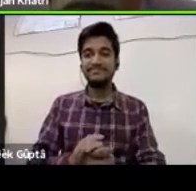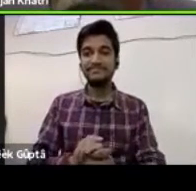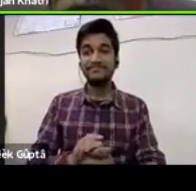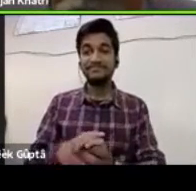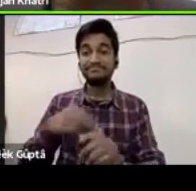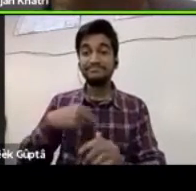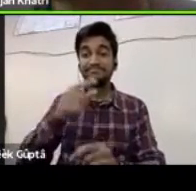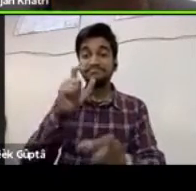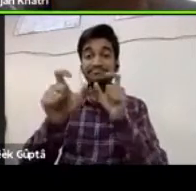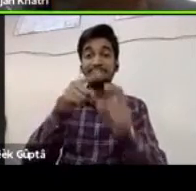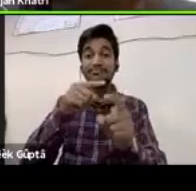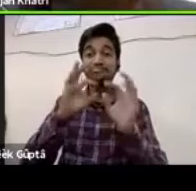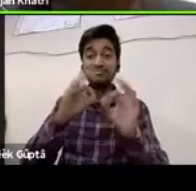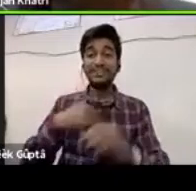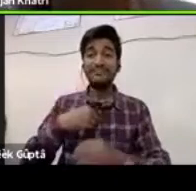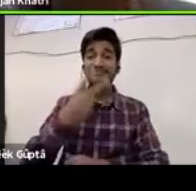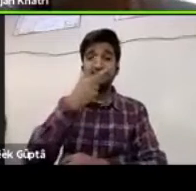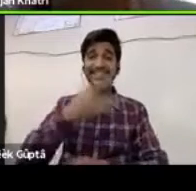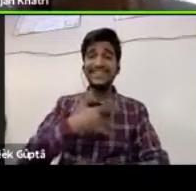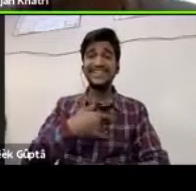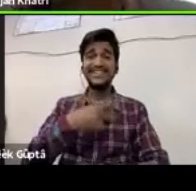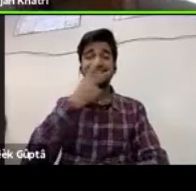illuminating. बहुत अच्छा लगा.